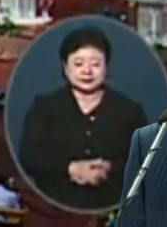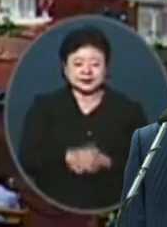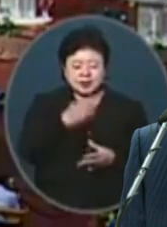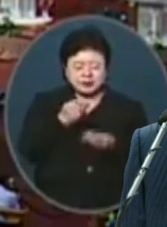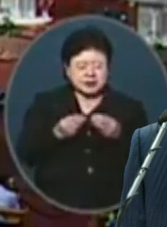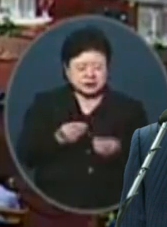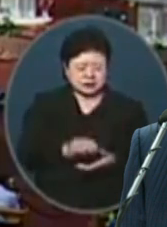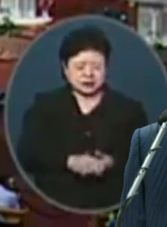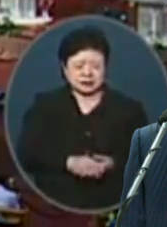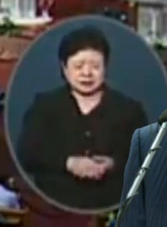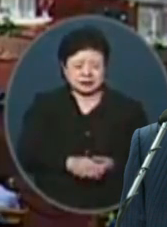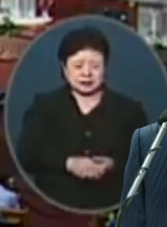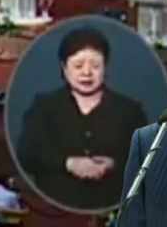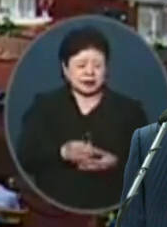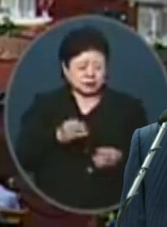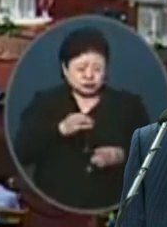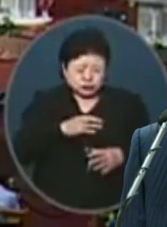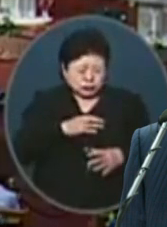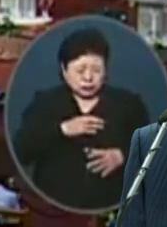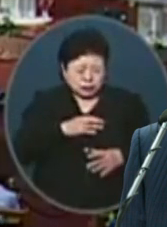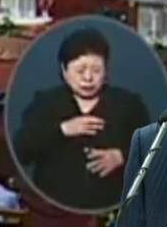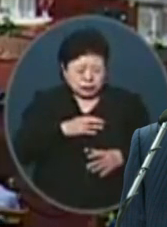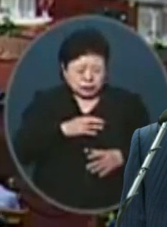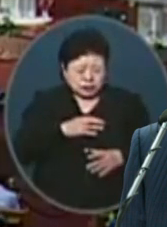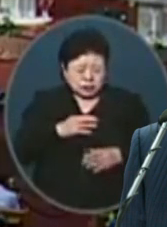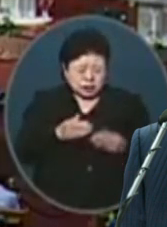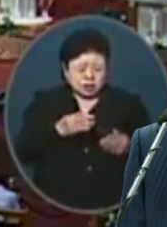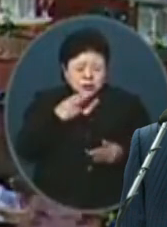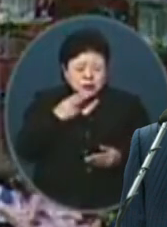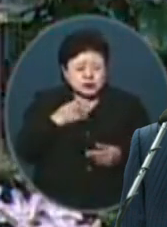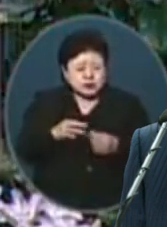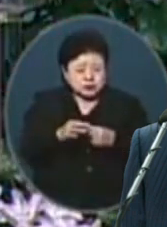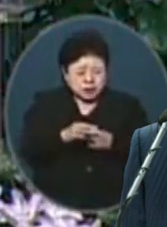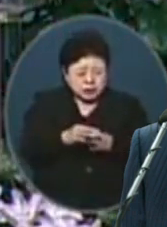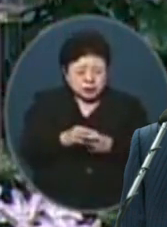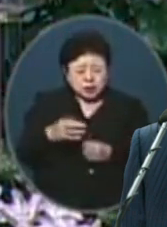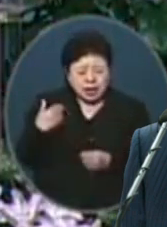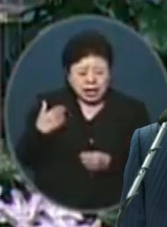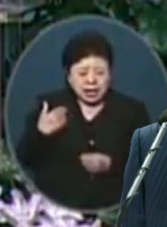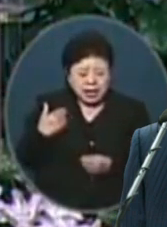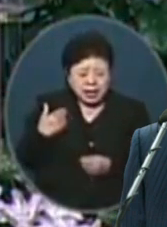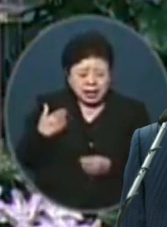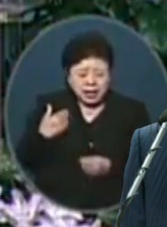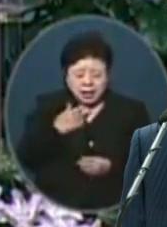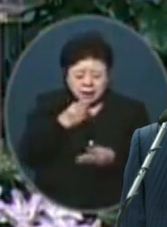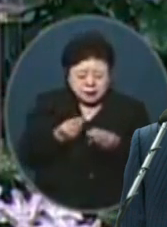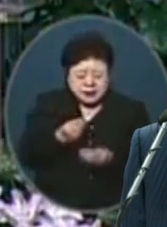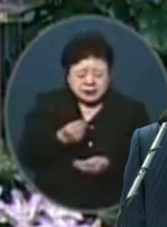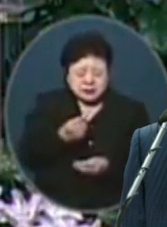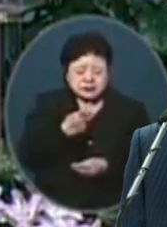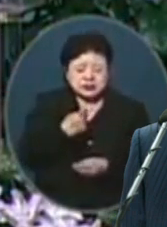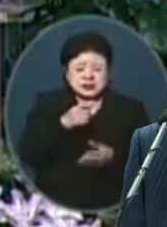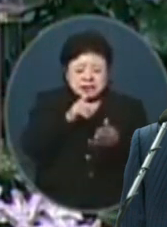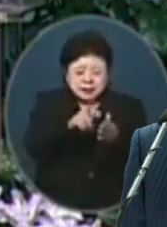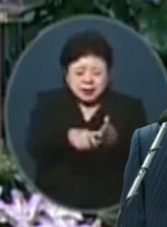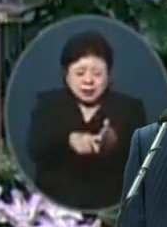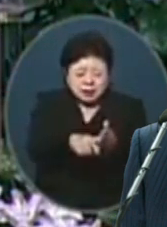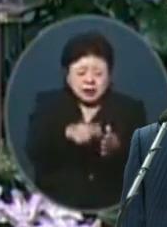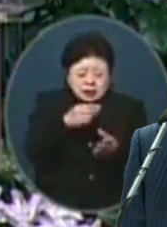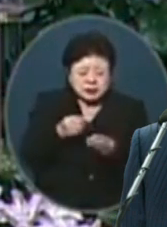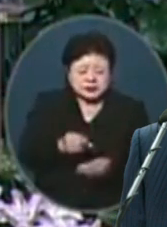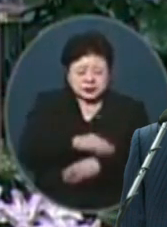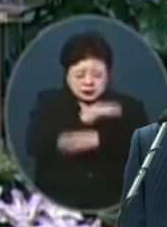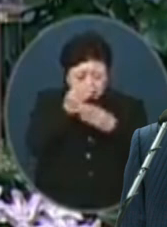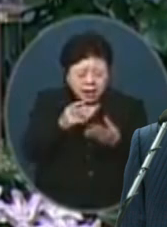빚이 얼마나 무서운 것인지 겪어보지 않은 사람은 모릅니다. 빚을 지게 되면 그 빚을